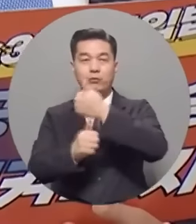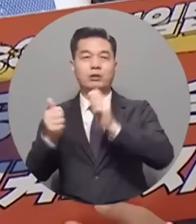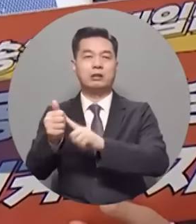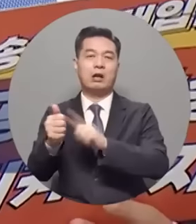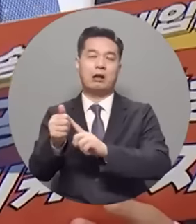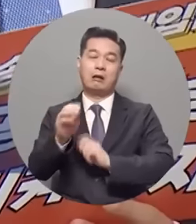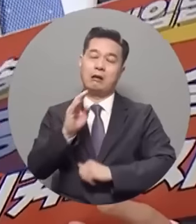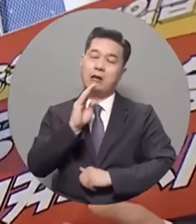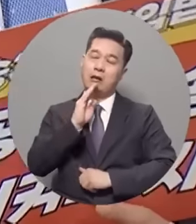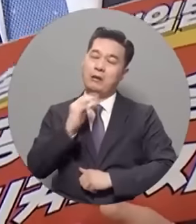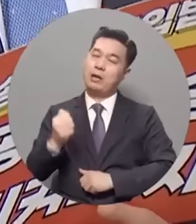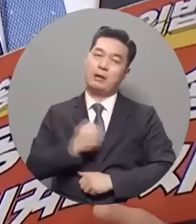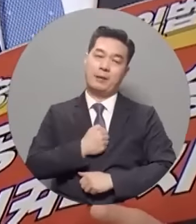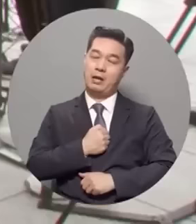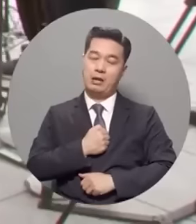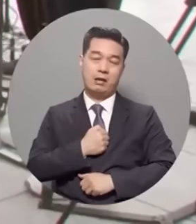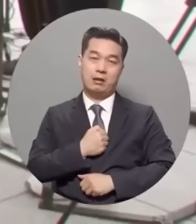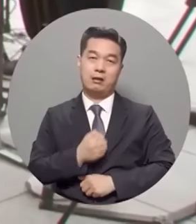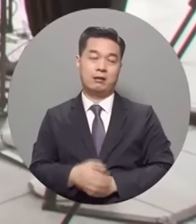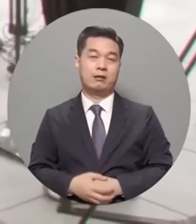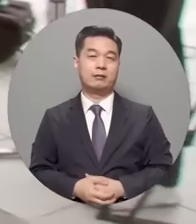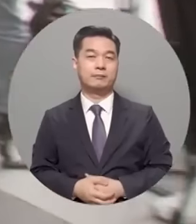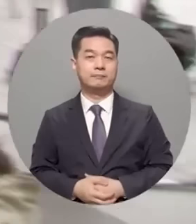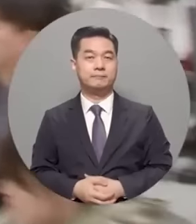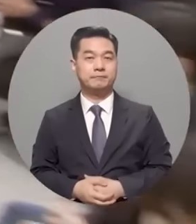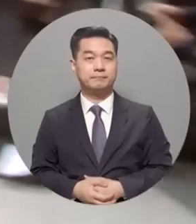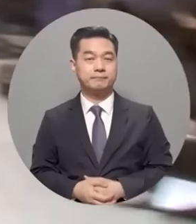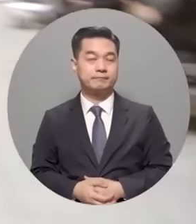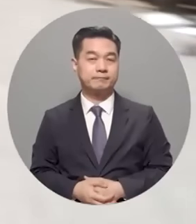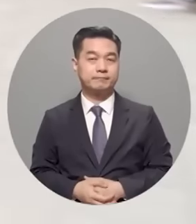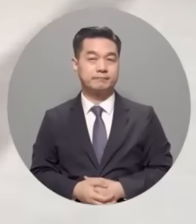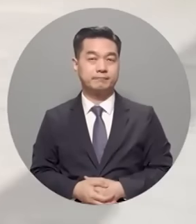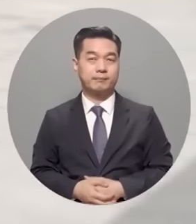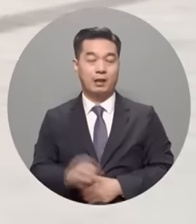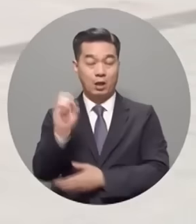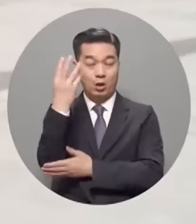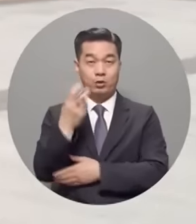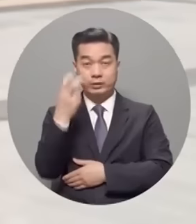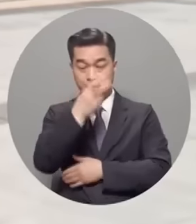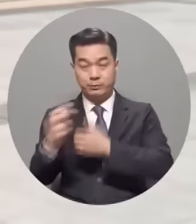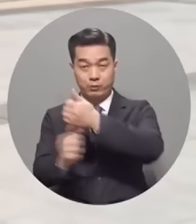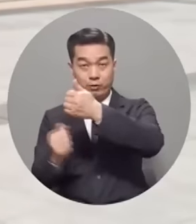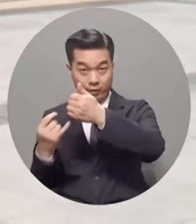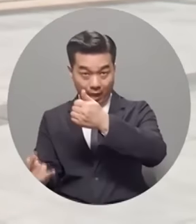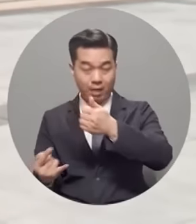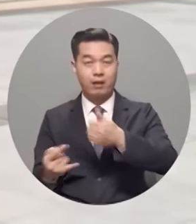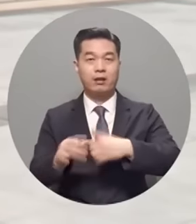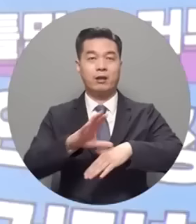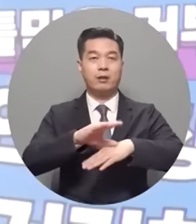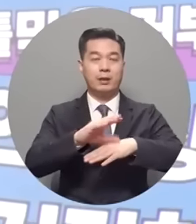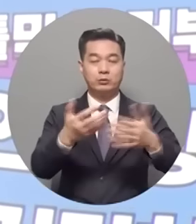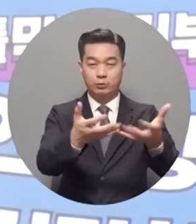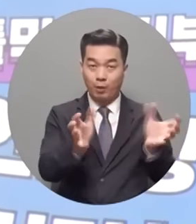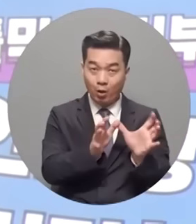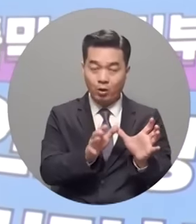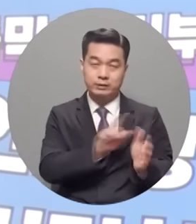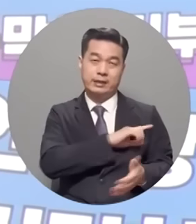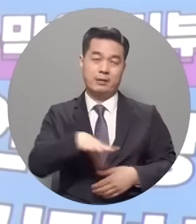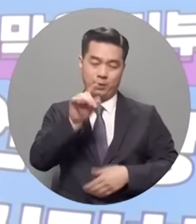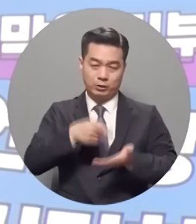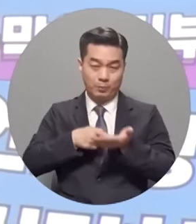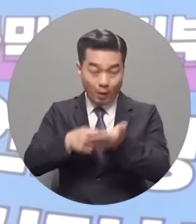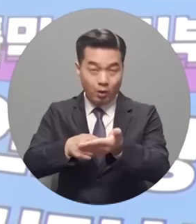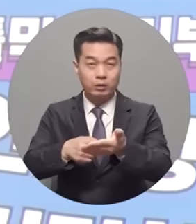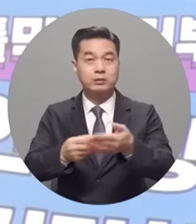없는 지경입니다. 언론시민단체와 야권이 22대 국회에서 언론 자유의 최우선 과제로 내건 건 세